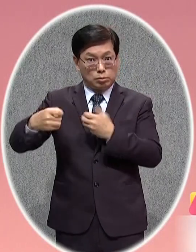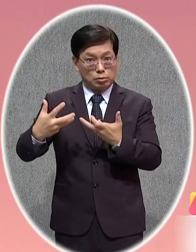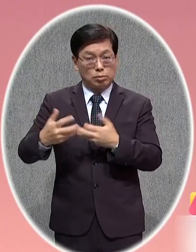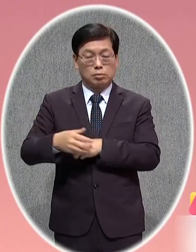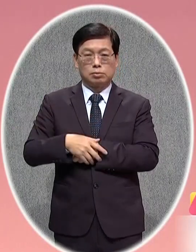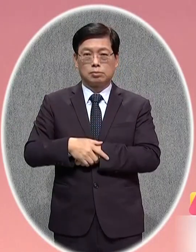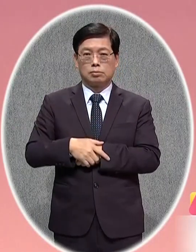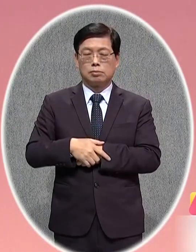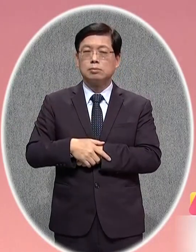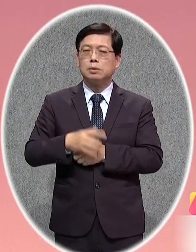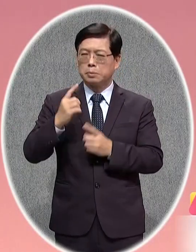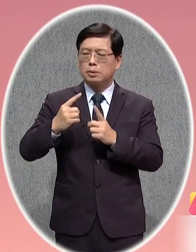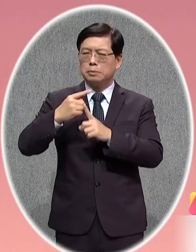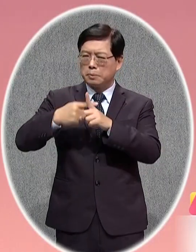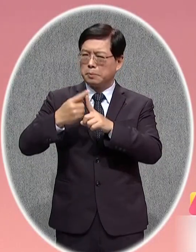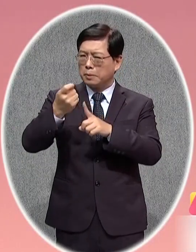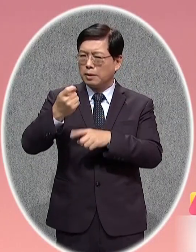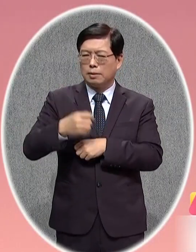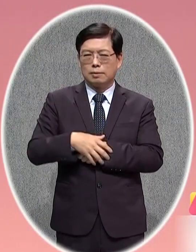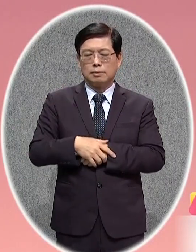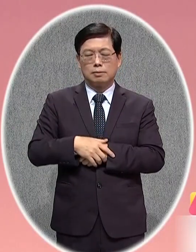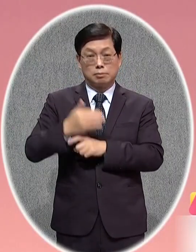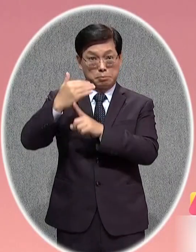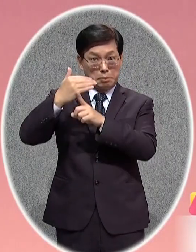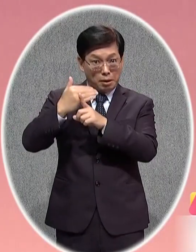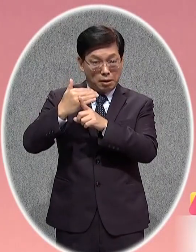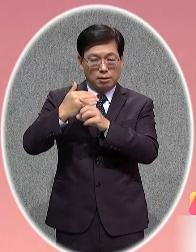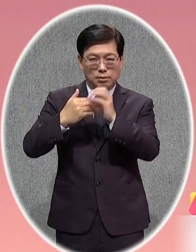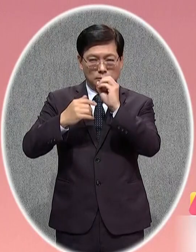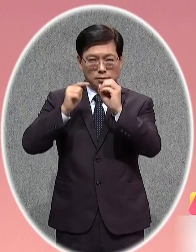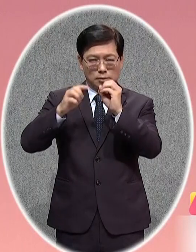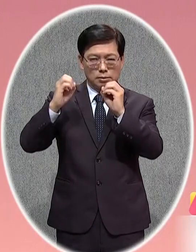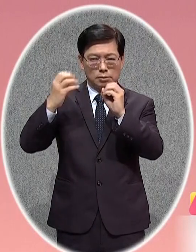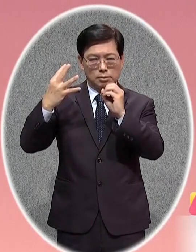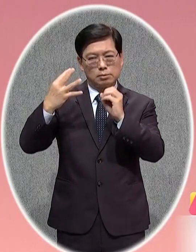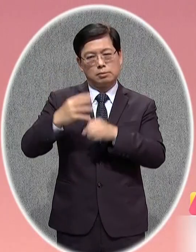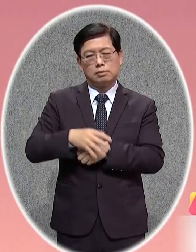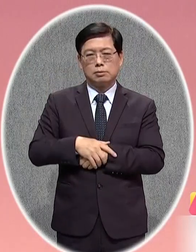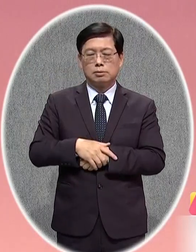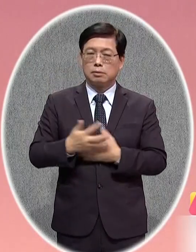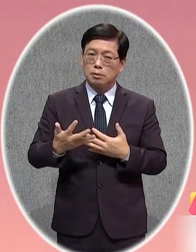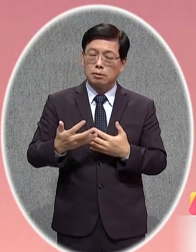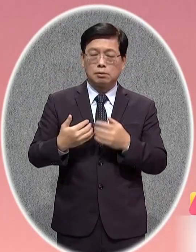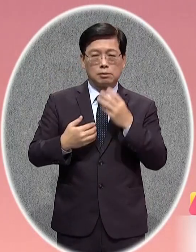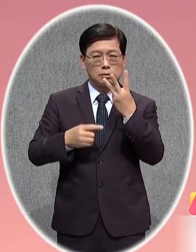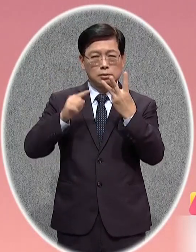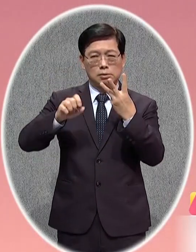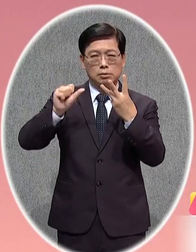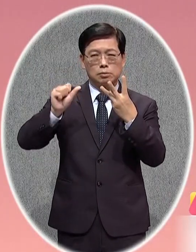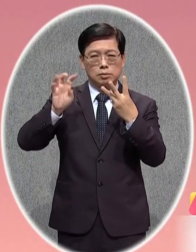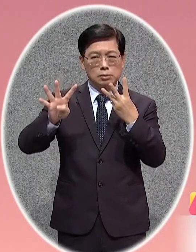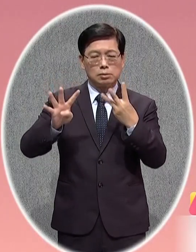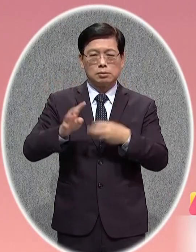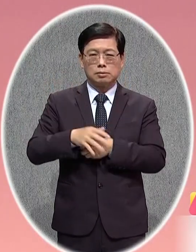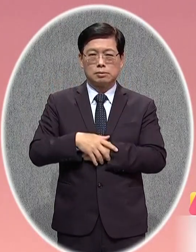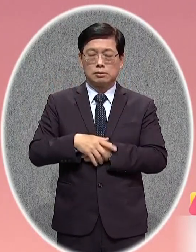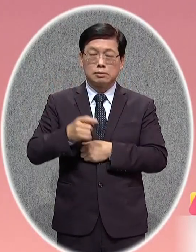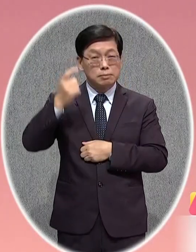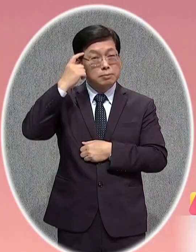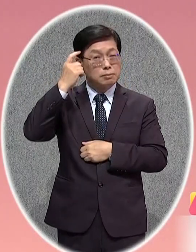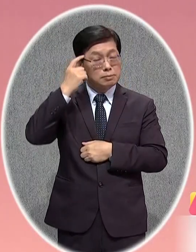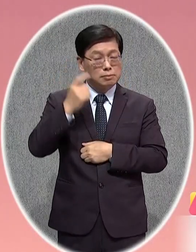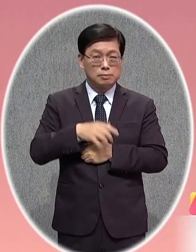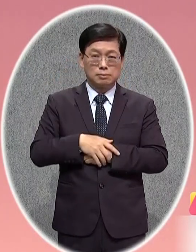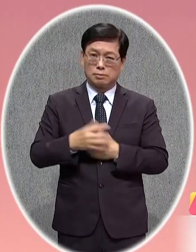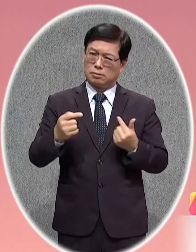它有比较好，它降低了 0.04 度，来到 3.54 度。各位想一